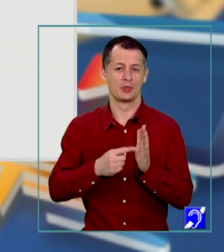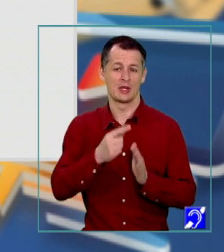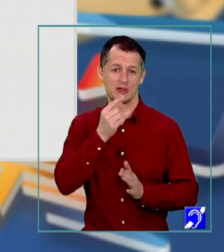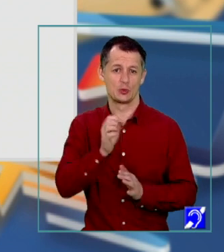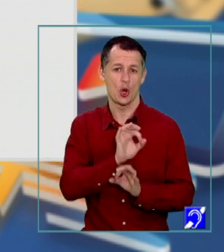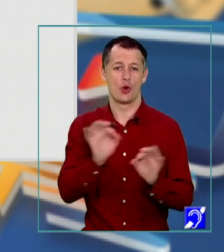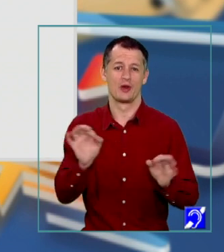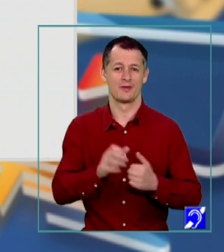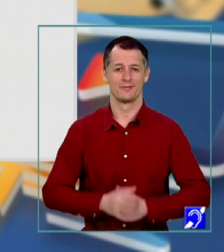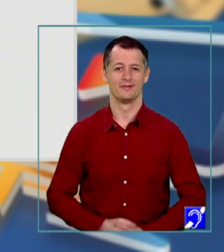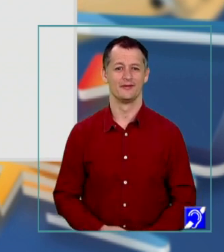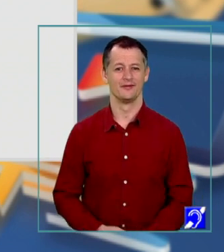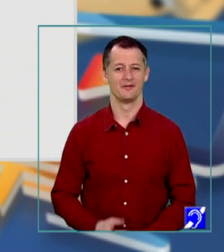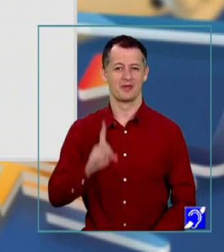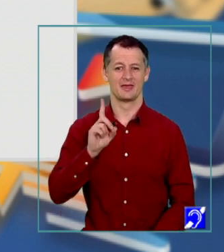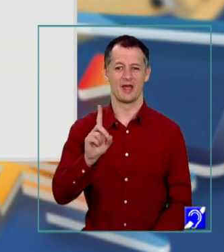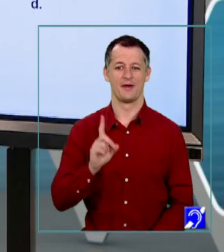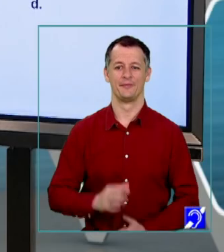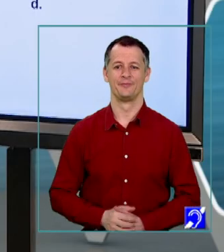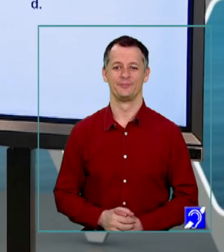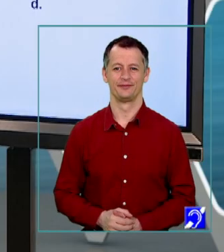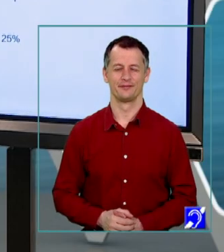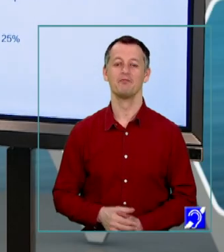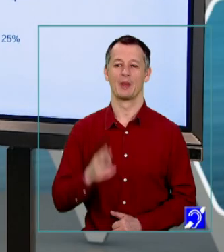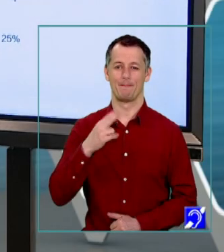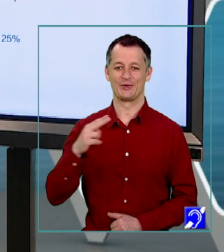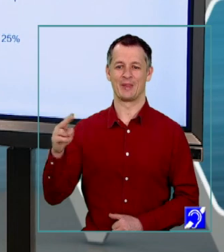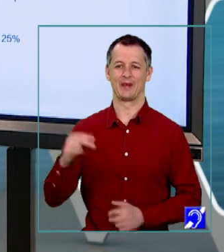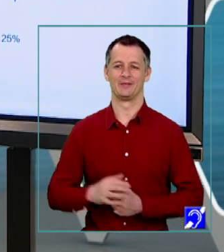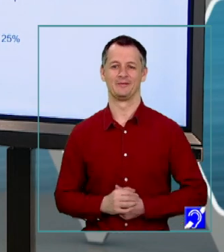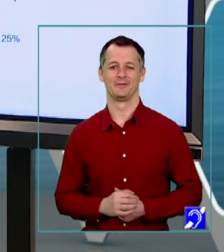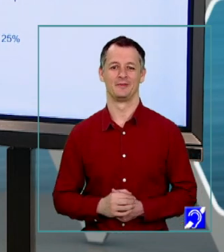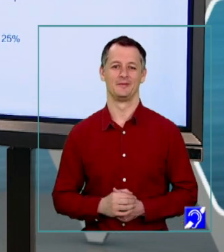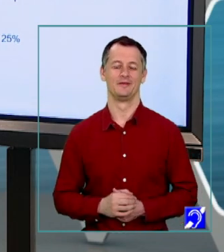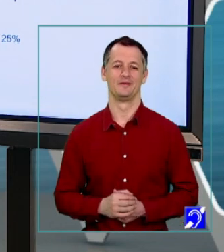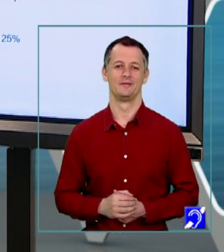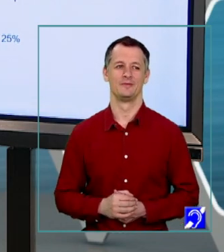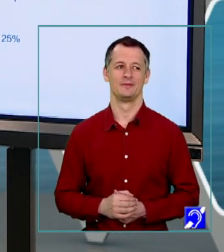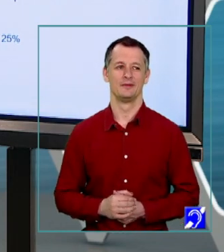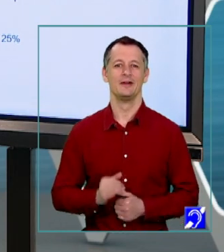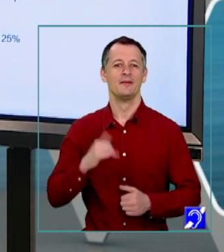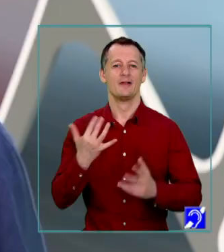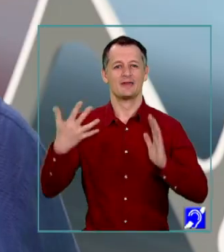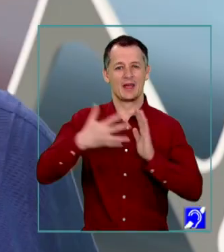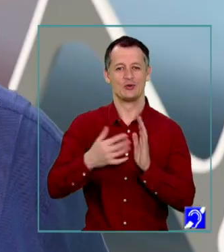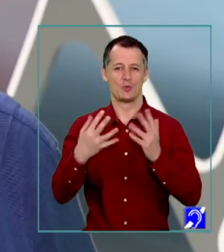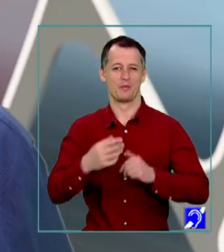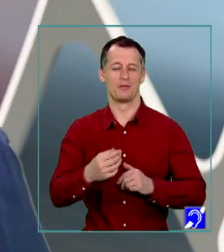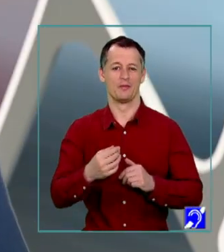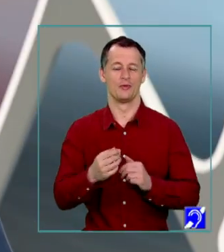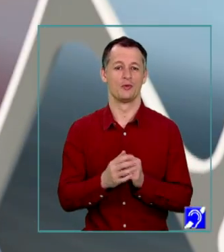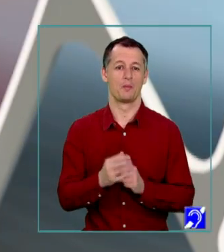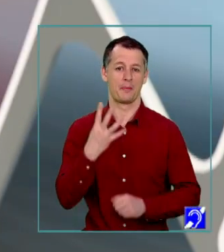corect de... Mergem mai departe. Testul 4. Testul